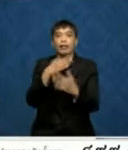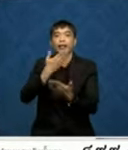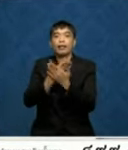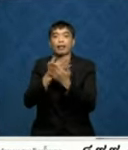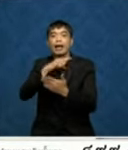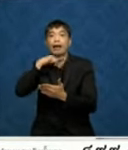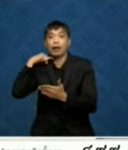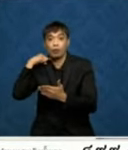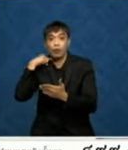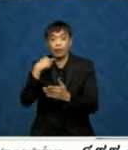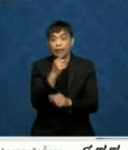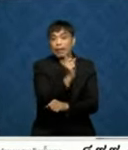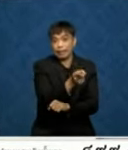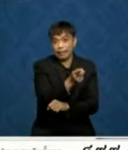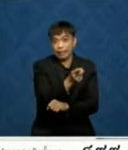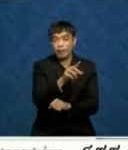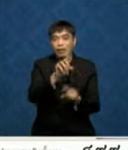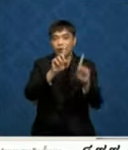ดิม